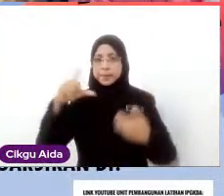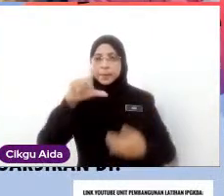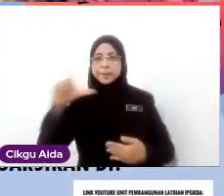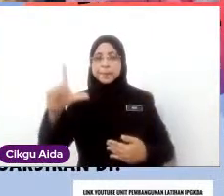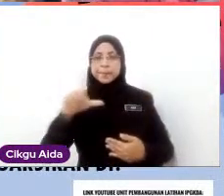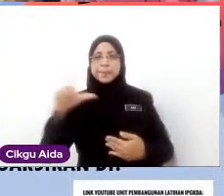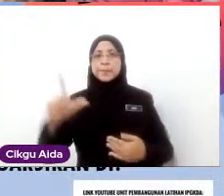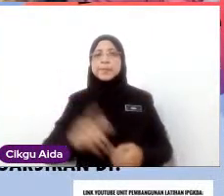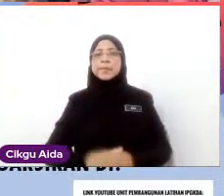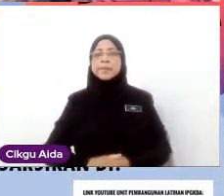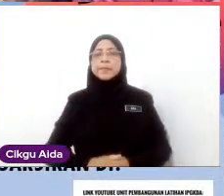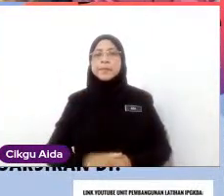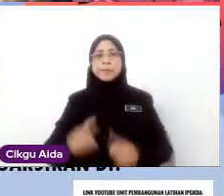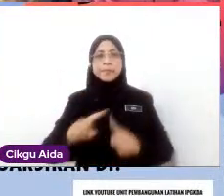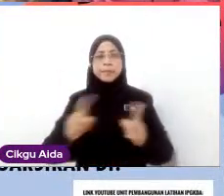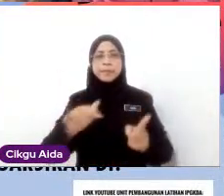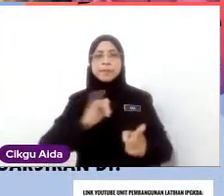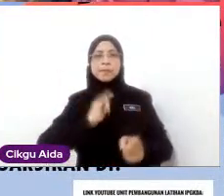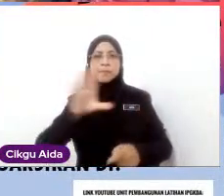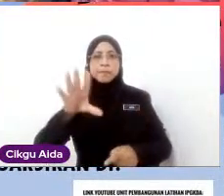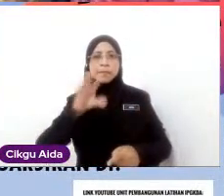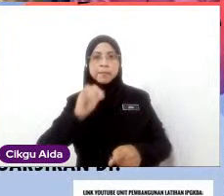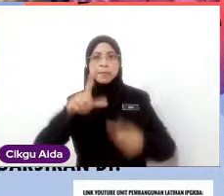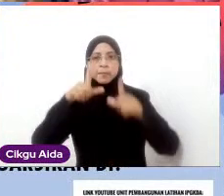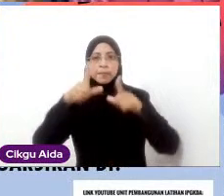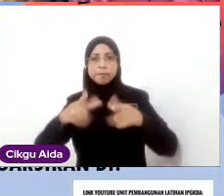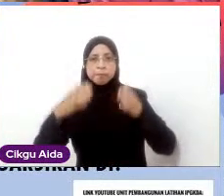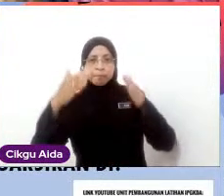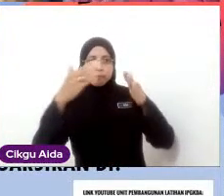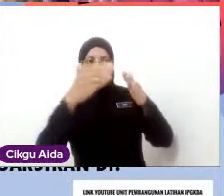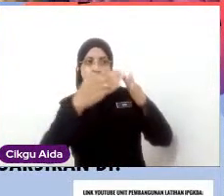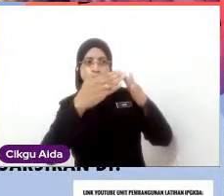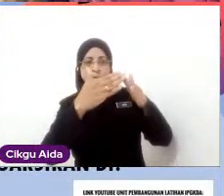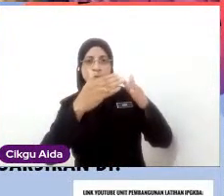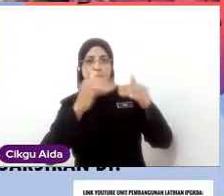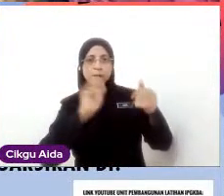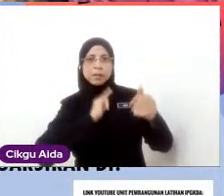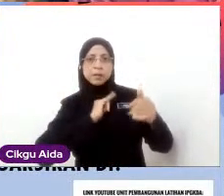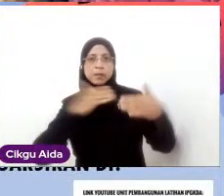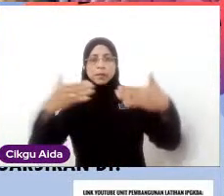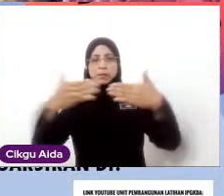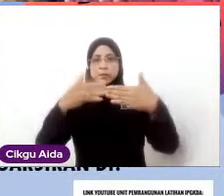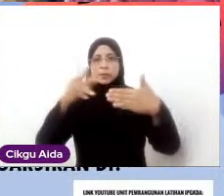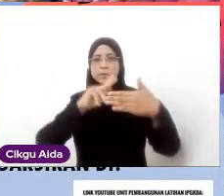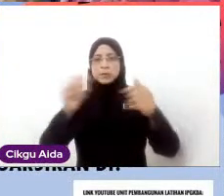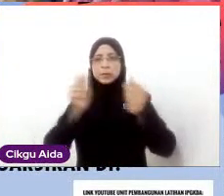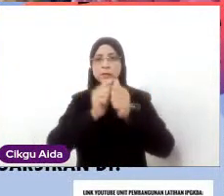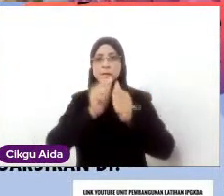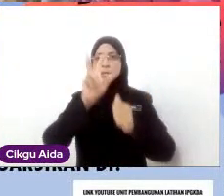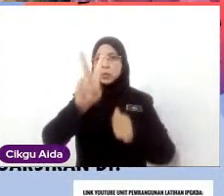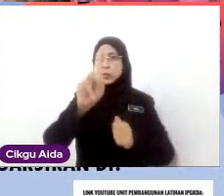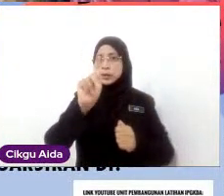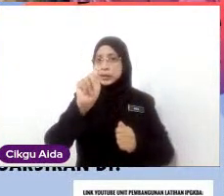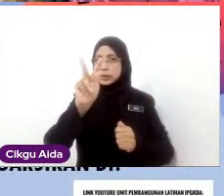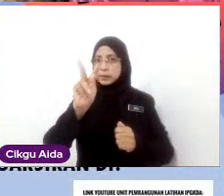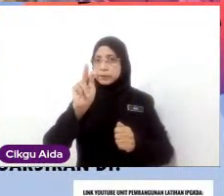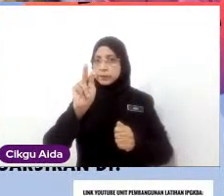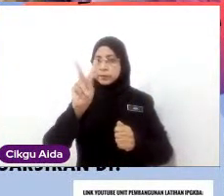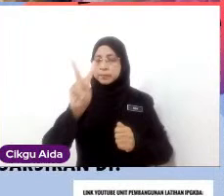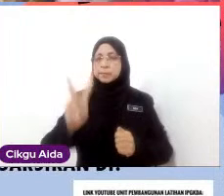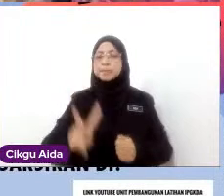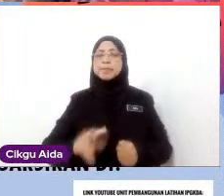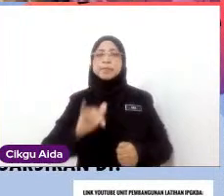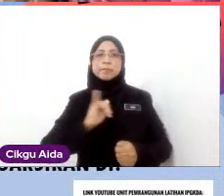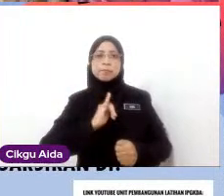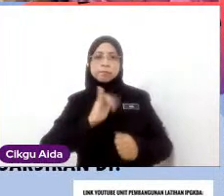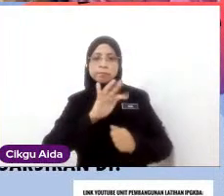Tapi saya ambil untuk letakkan di satu sudut ni. Kemudian saya sambungkan dengan dua TV. Kemudian saya setkan